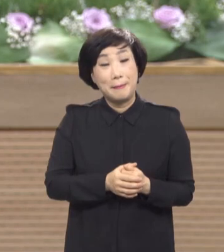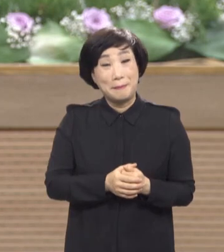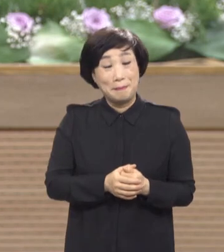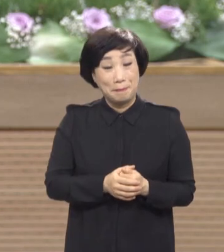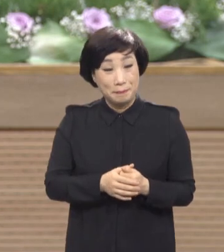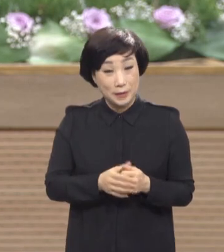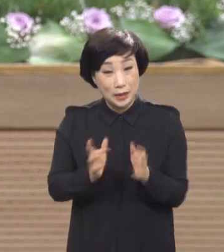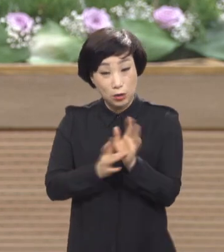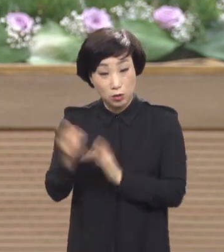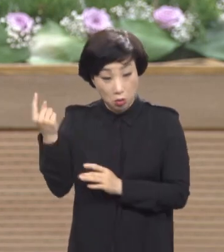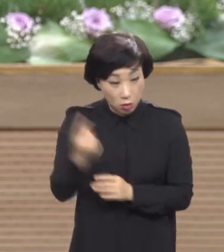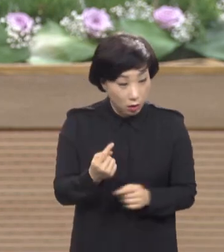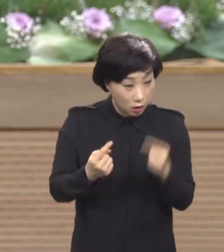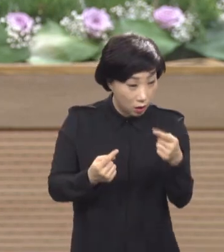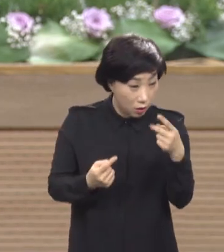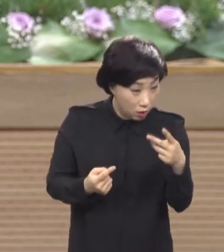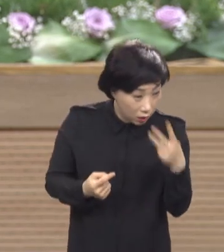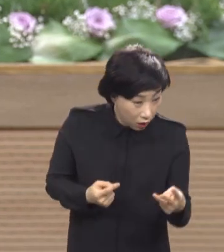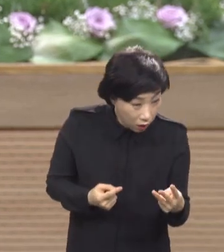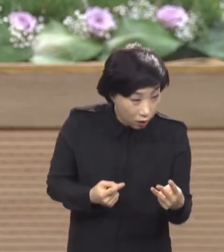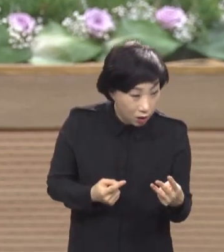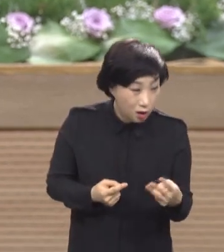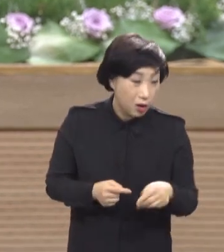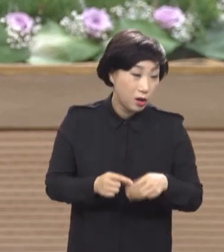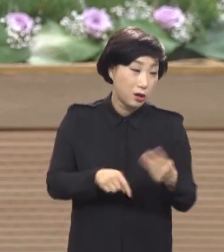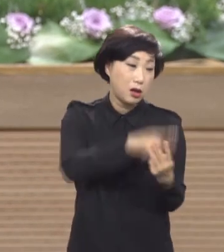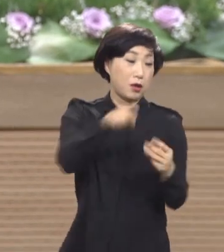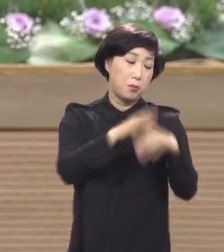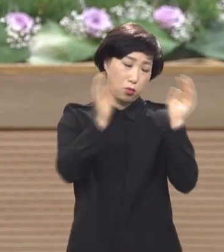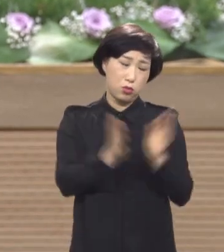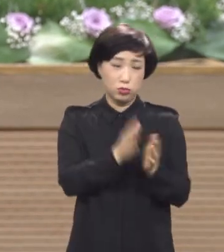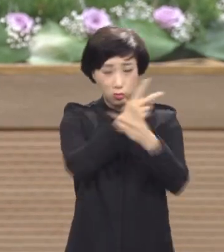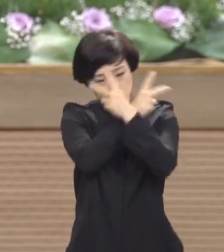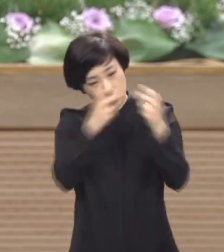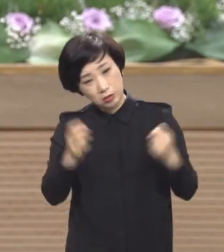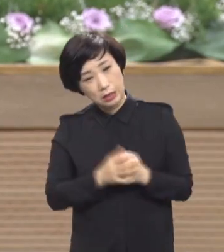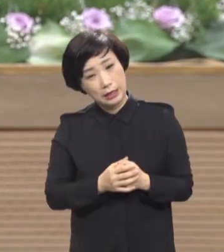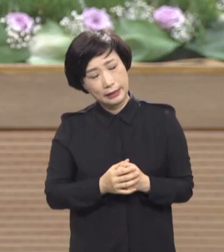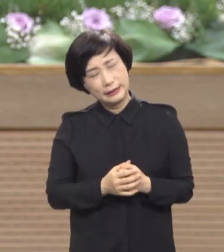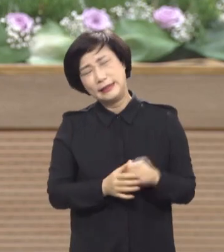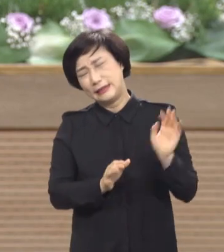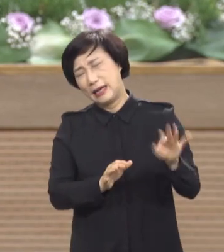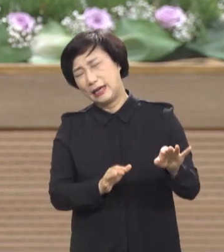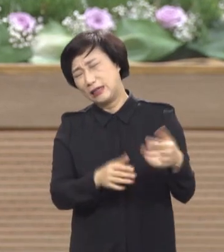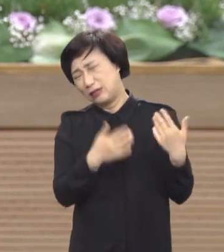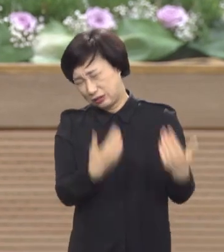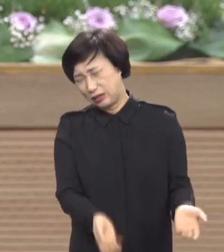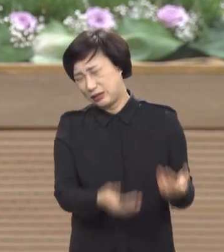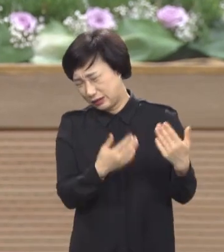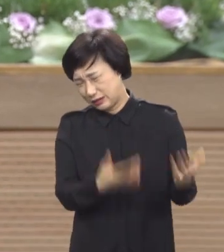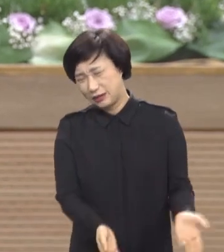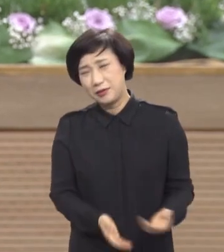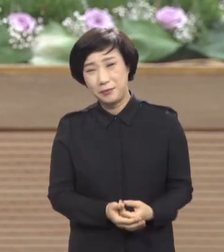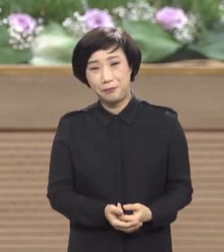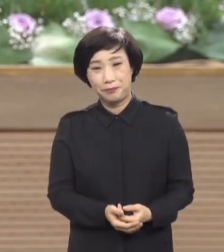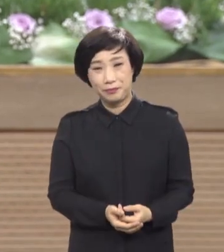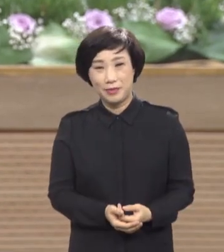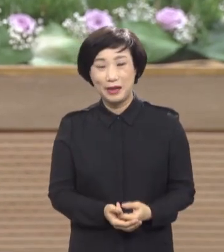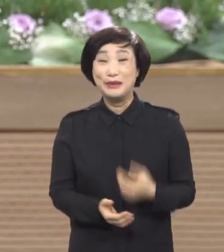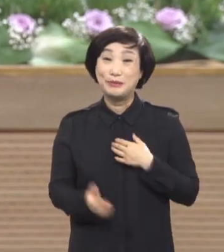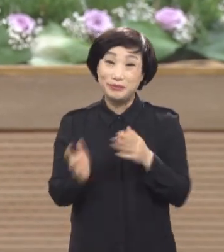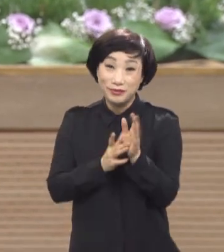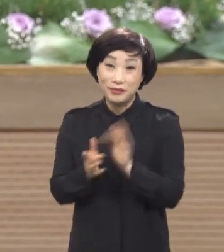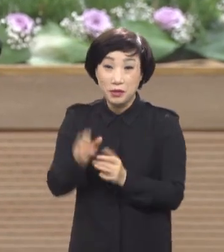번을 와서 봤으나 다 졸아서 이제 그만 쉬어라 나를